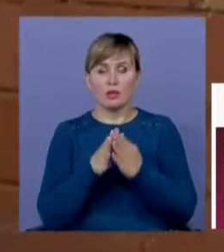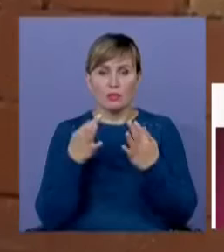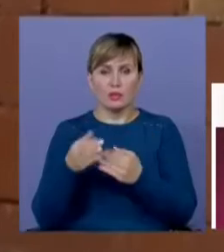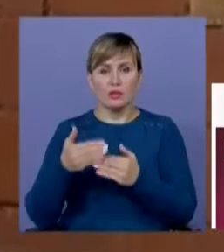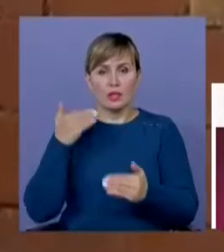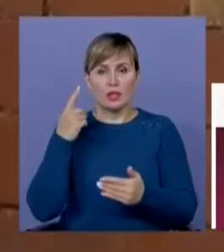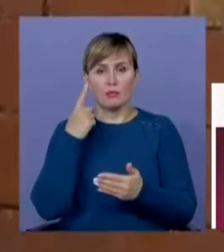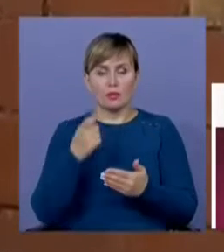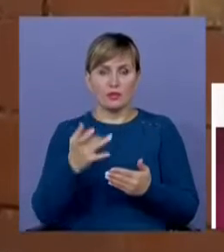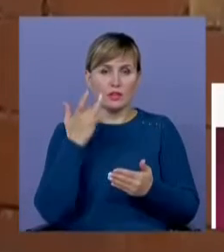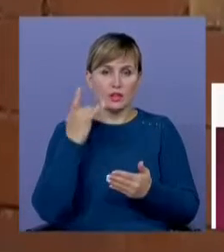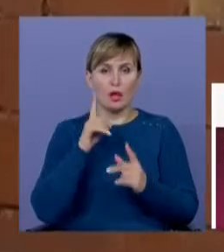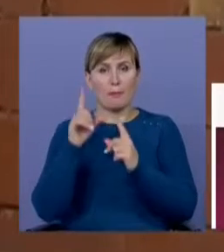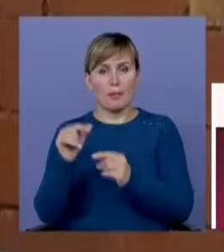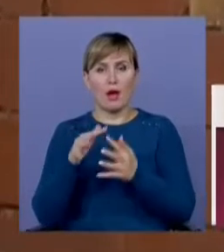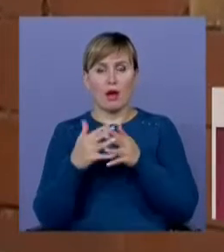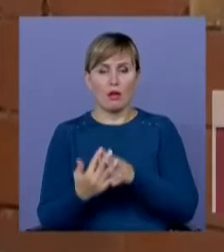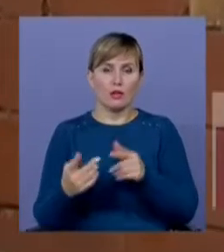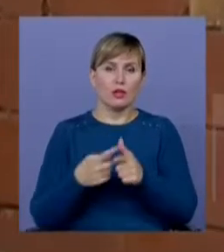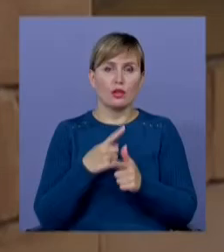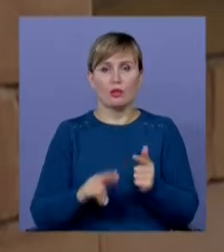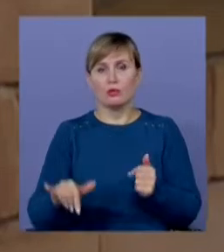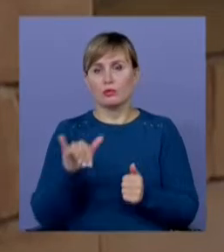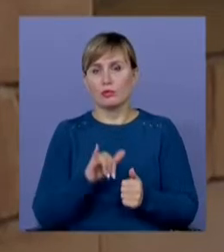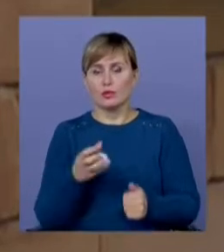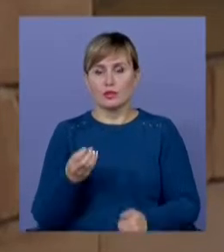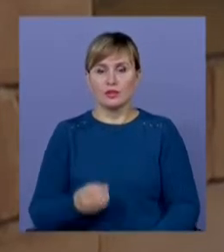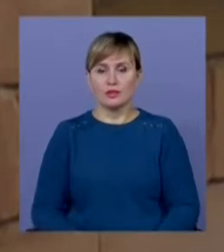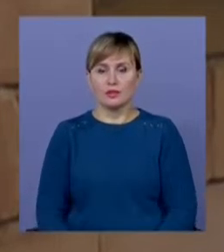заранее предупреждала, что поедет в аул или еще